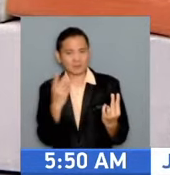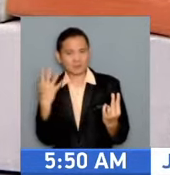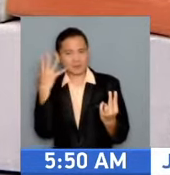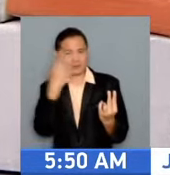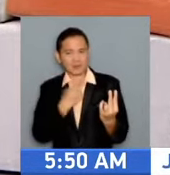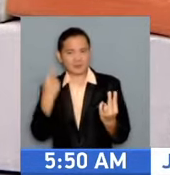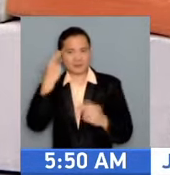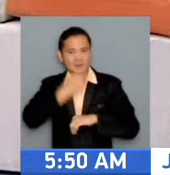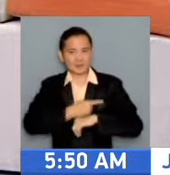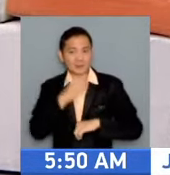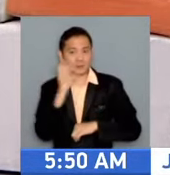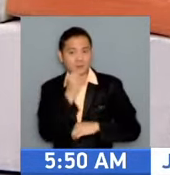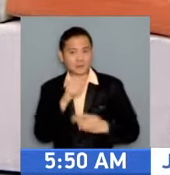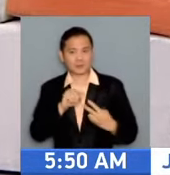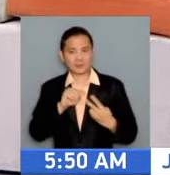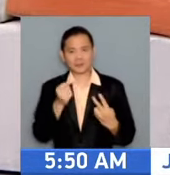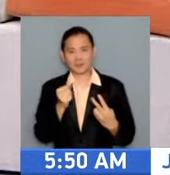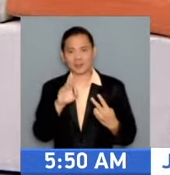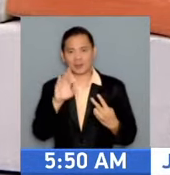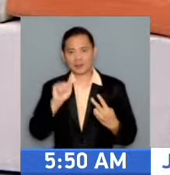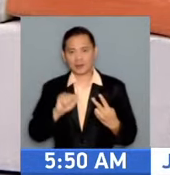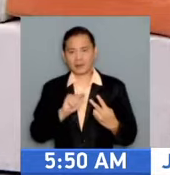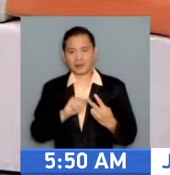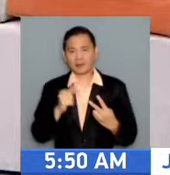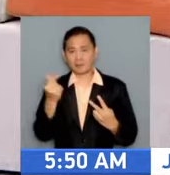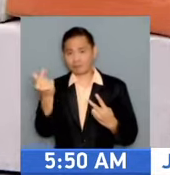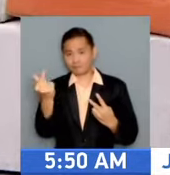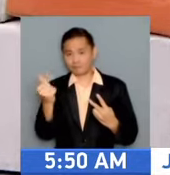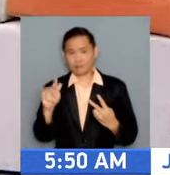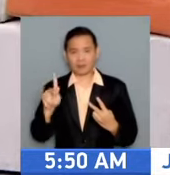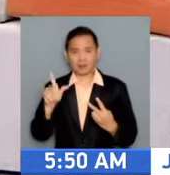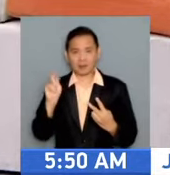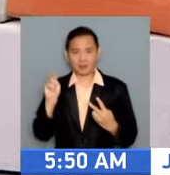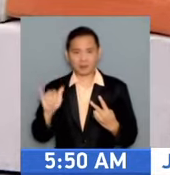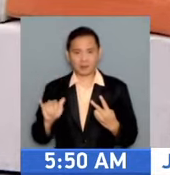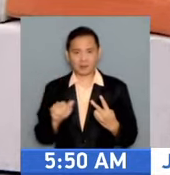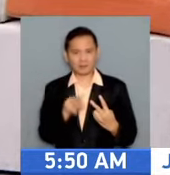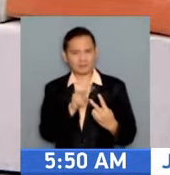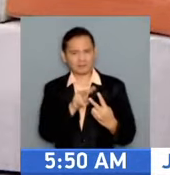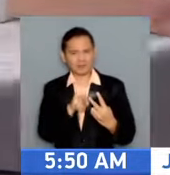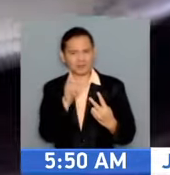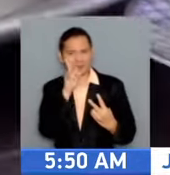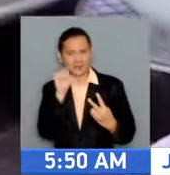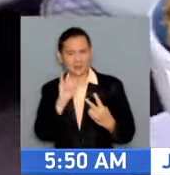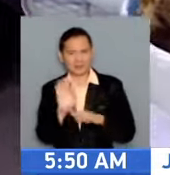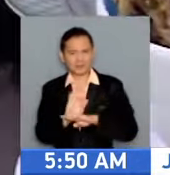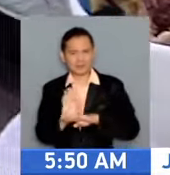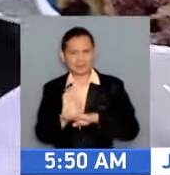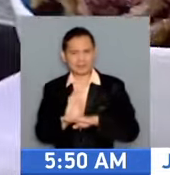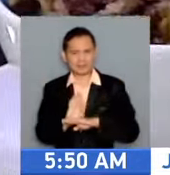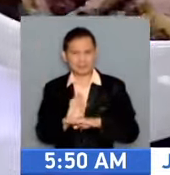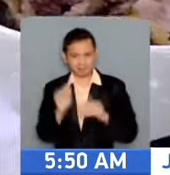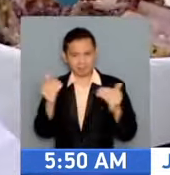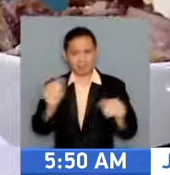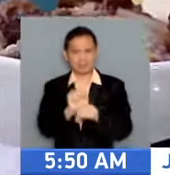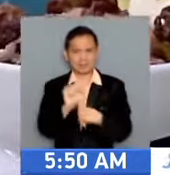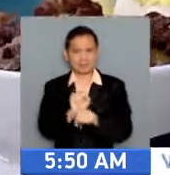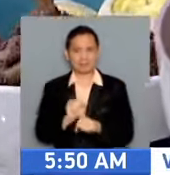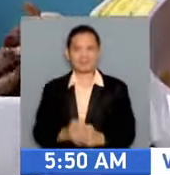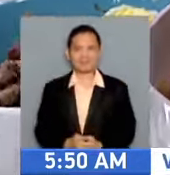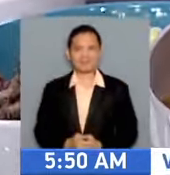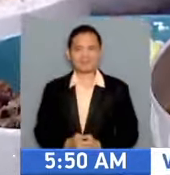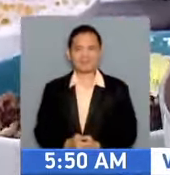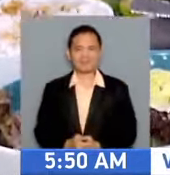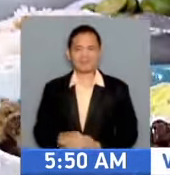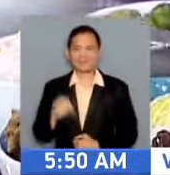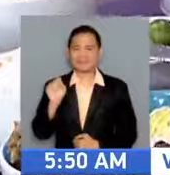Shaira at Morning Opa Kaloy. Mukhang busy tayo dyan, ah. Alay, trabaho tayo! Ito na, working po! Ayun,